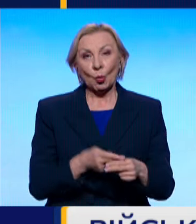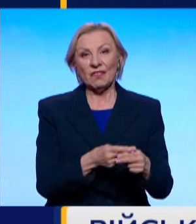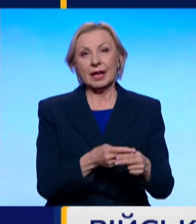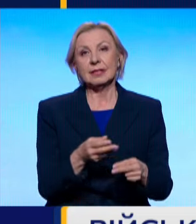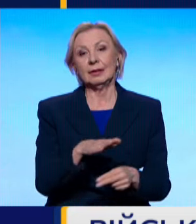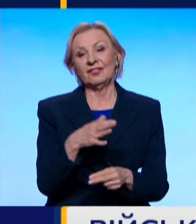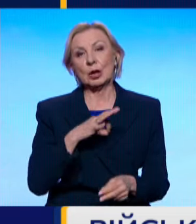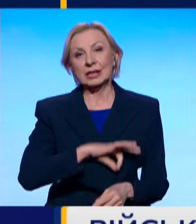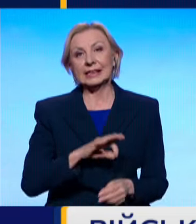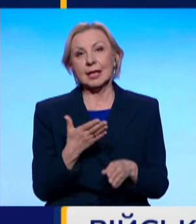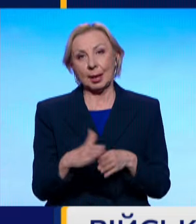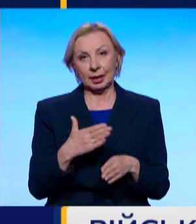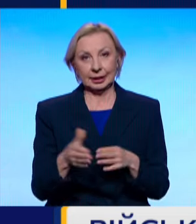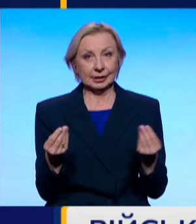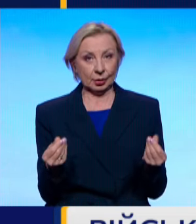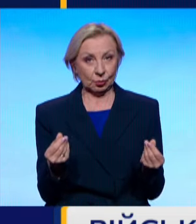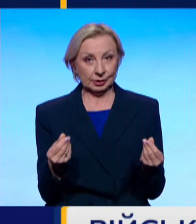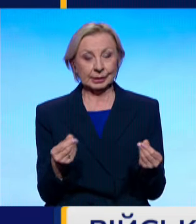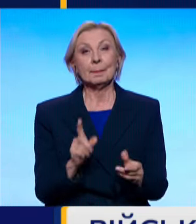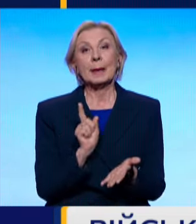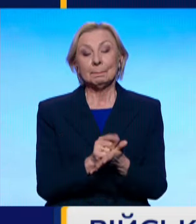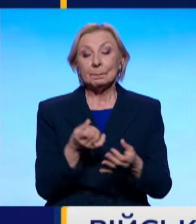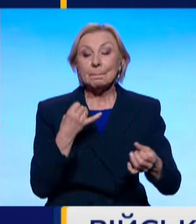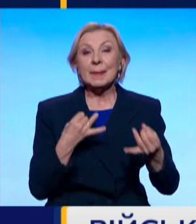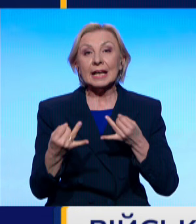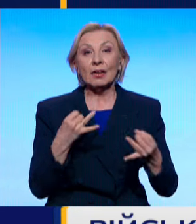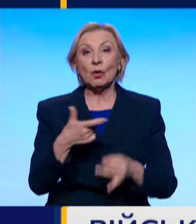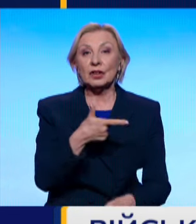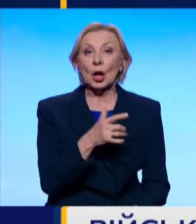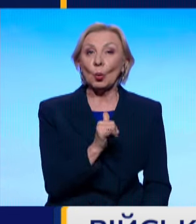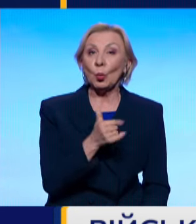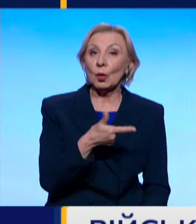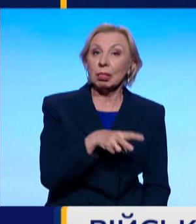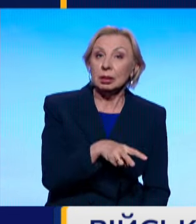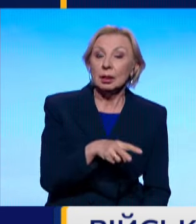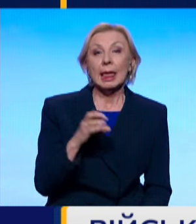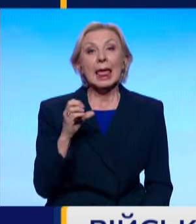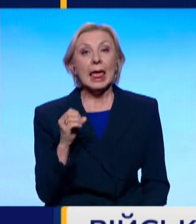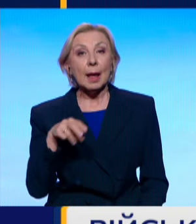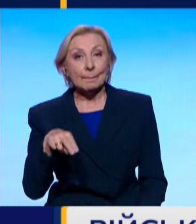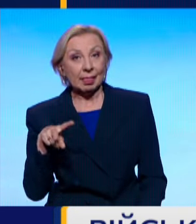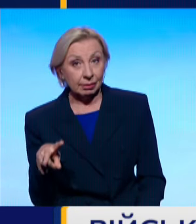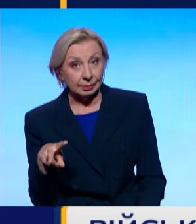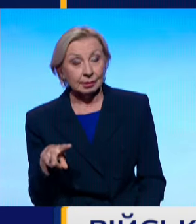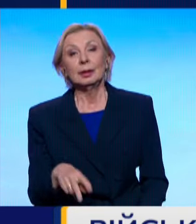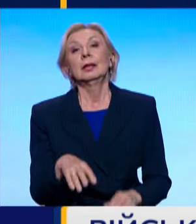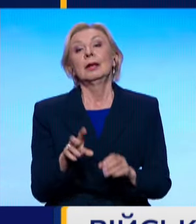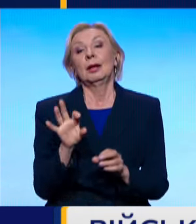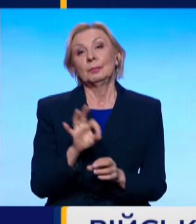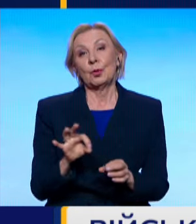коштів. Мінцифра має провести переговори із Google та Apple про блокування